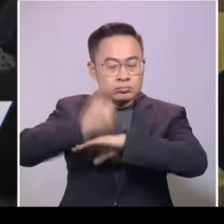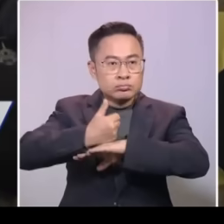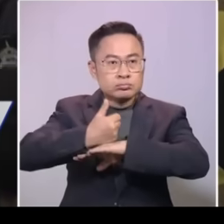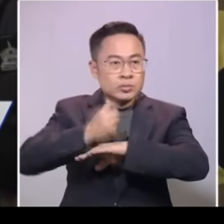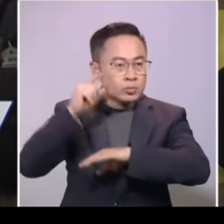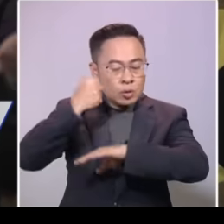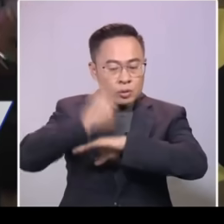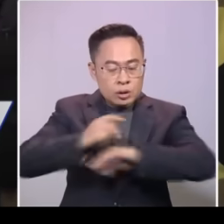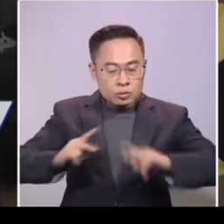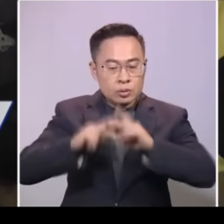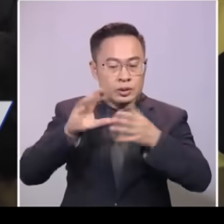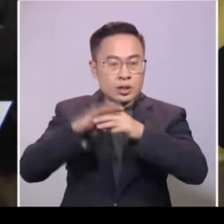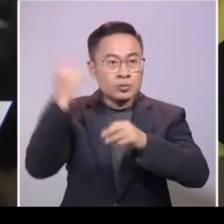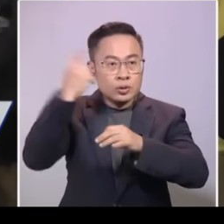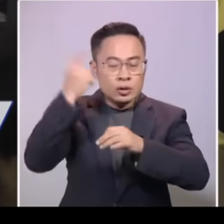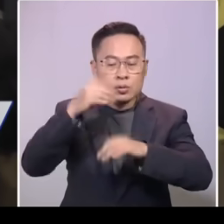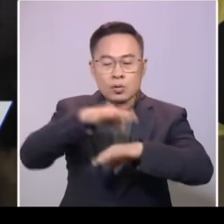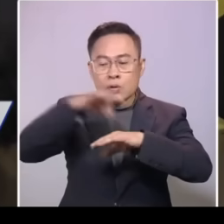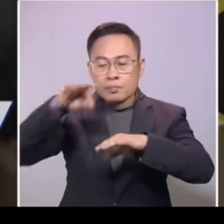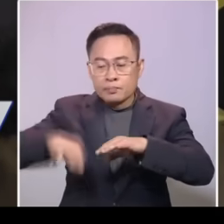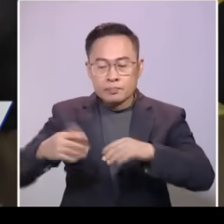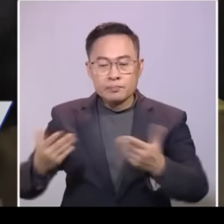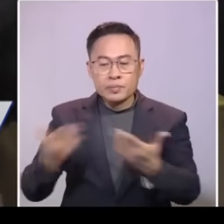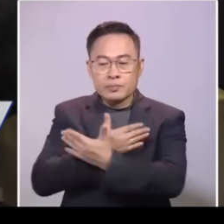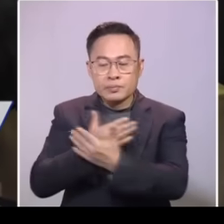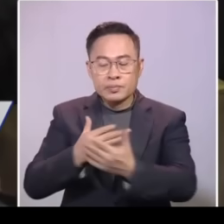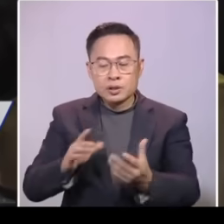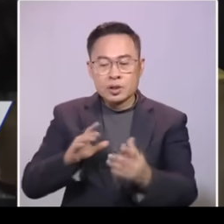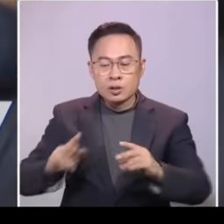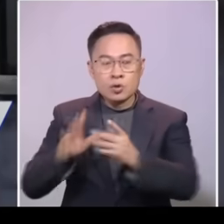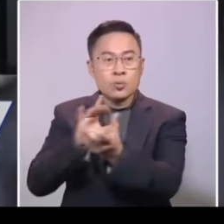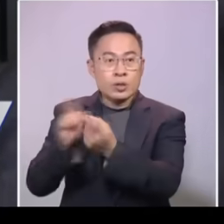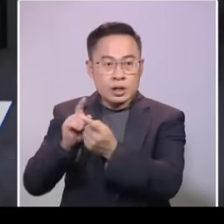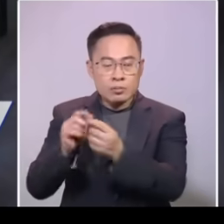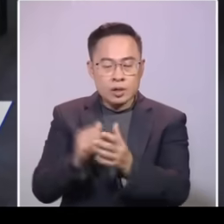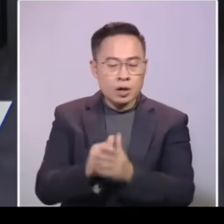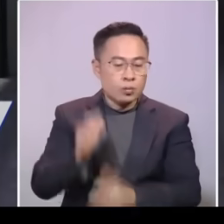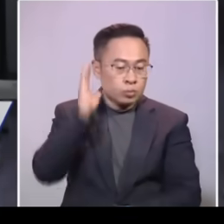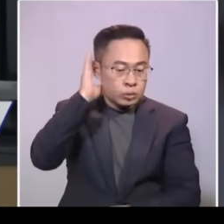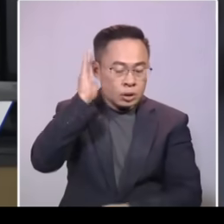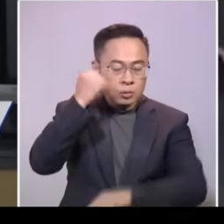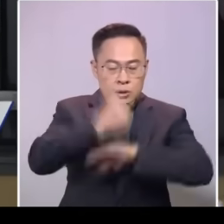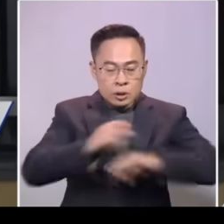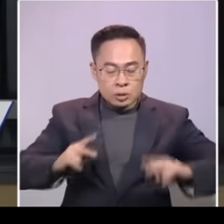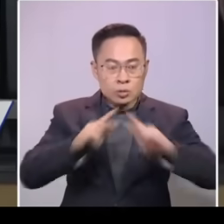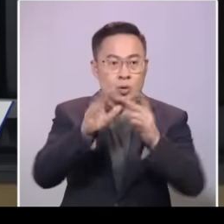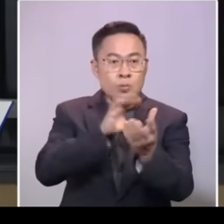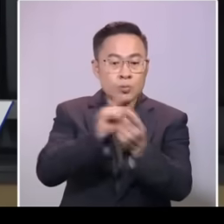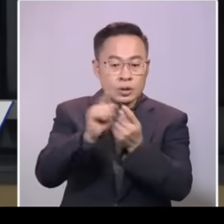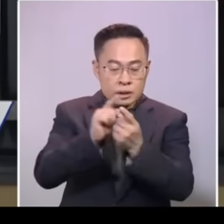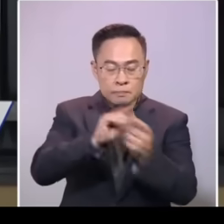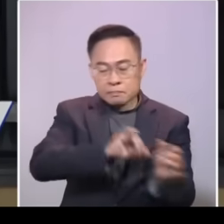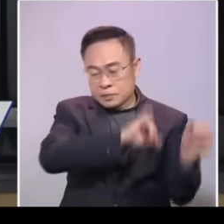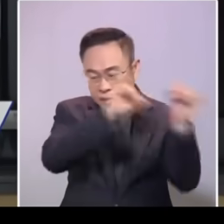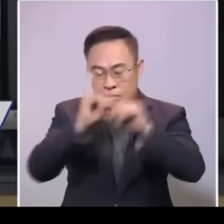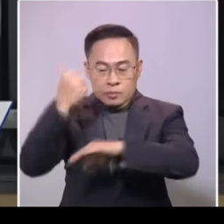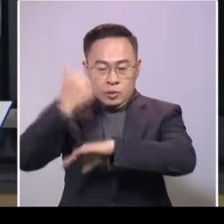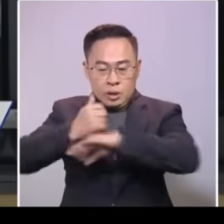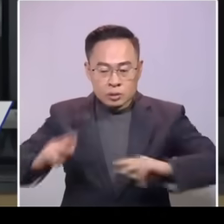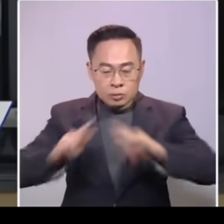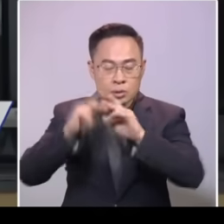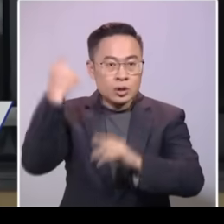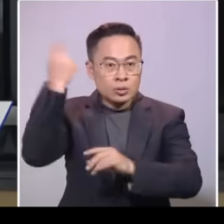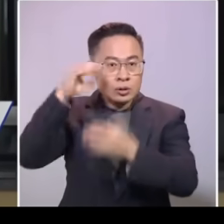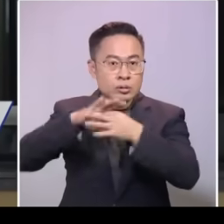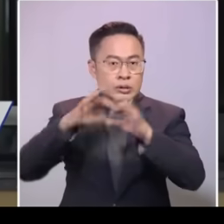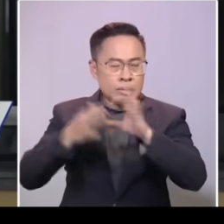สุปกิตกุศลรัรัฐมนตรีการท่องเที่ยวเดิมเนี่ยนะฮะสลับไปนั่งรัฐมนตรีวัฒนธรรมแล้วก็โยกคุณสมศักดิ์พงษ์พาณิชย์มาจาก